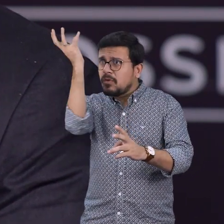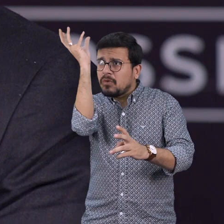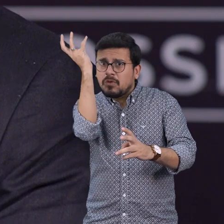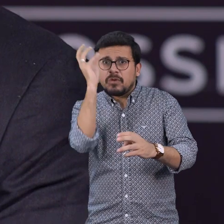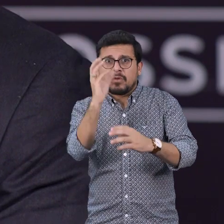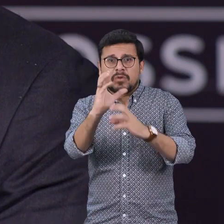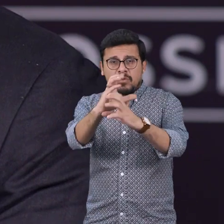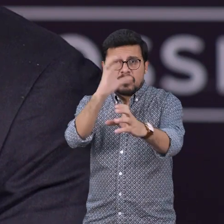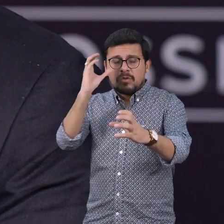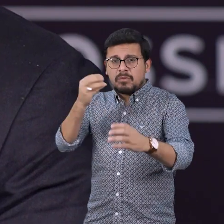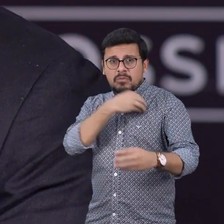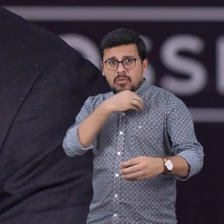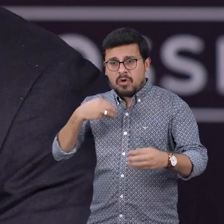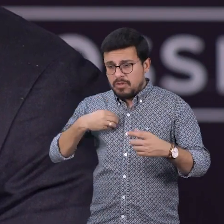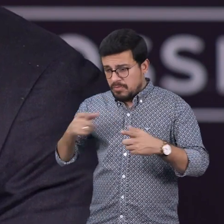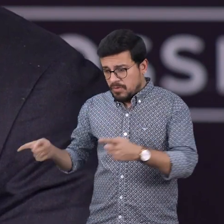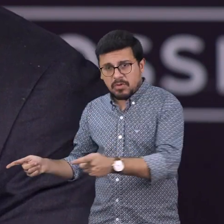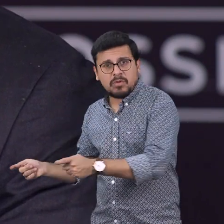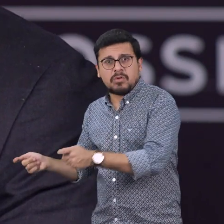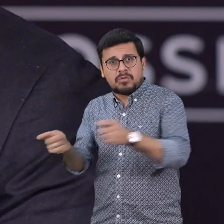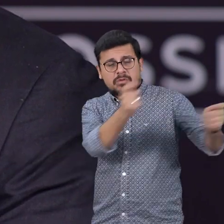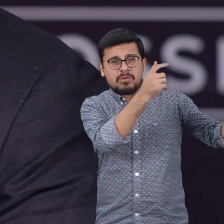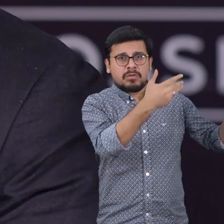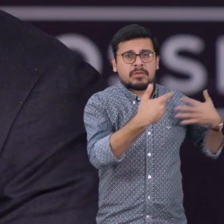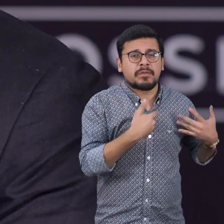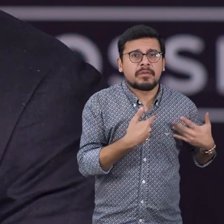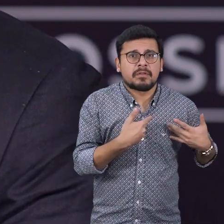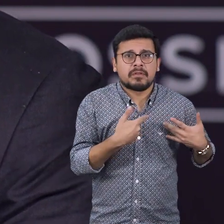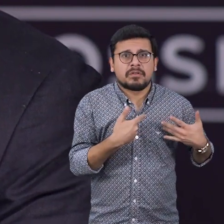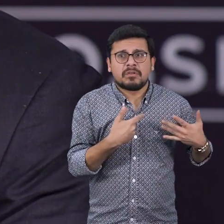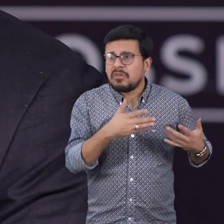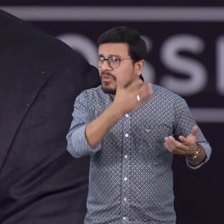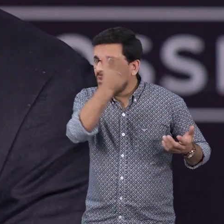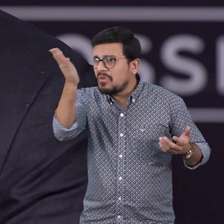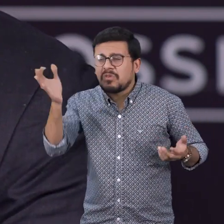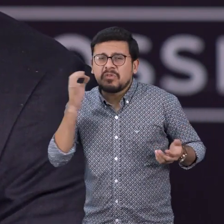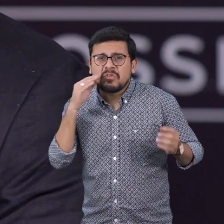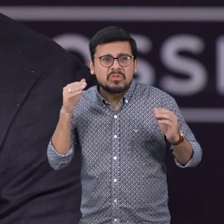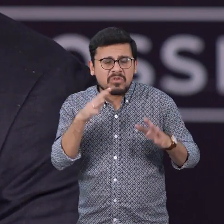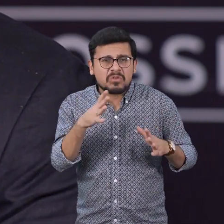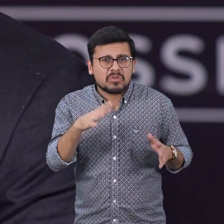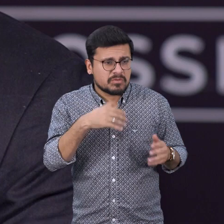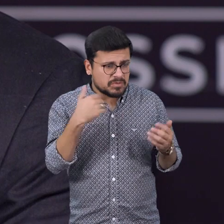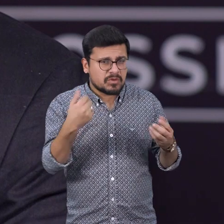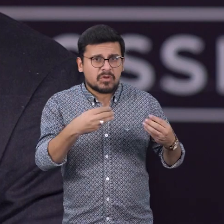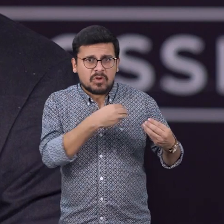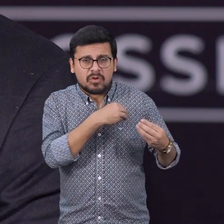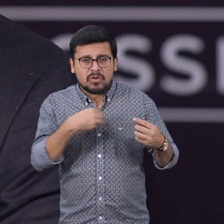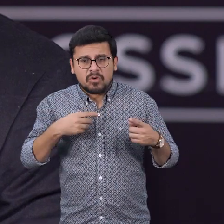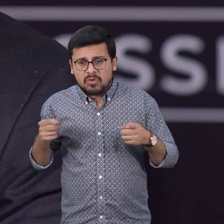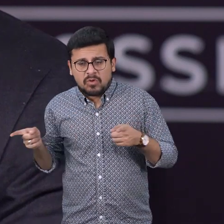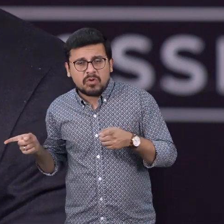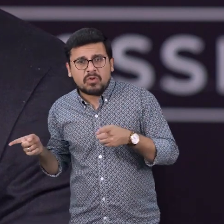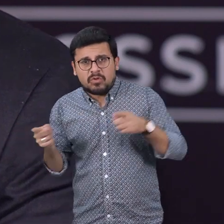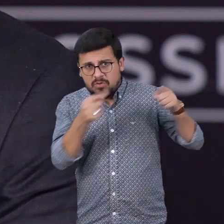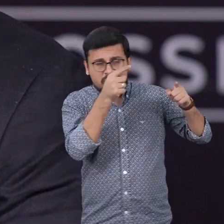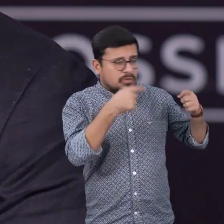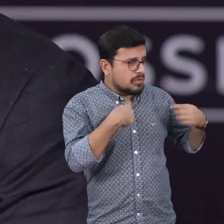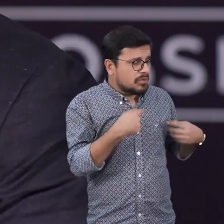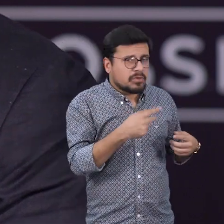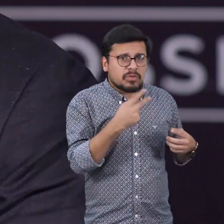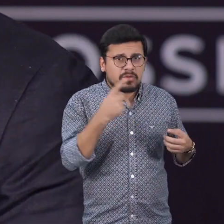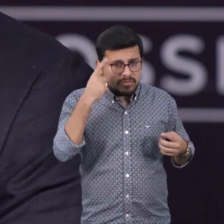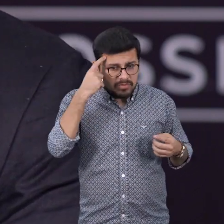ہماری کوشش یہ ہوتی ہے کہ ہماری ایک چھوٹی سی ایفرٹ سے اگر کسی کا گھر, کسی